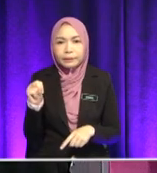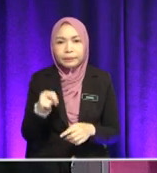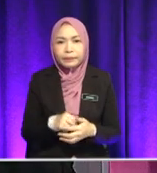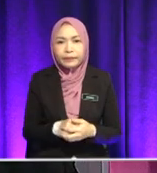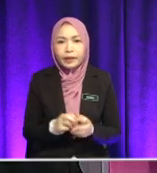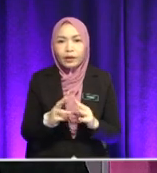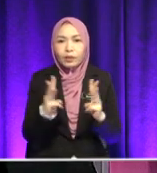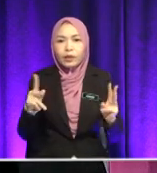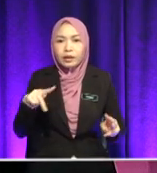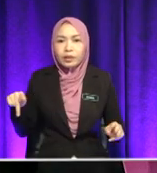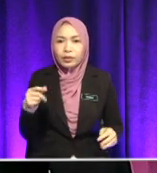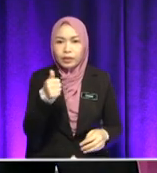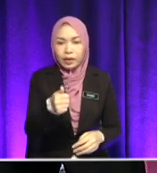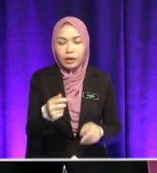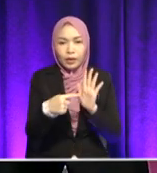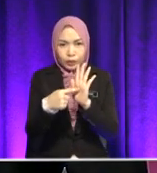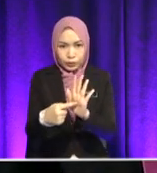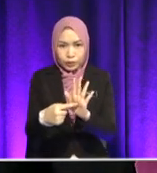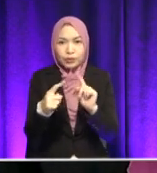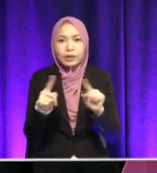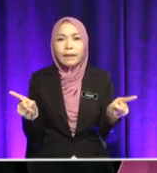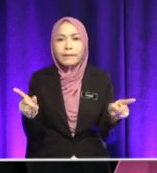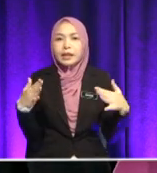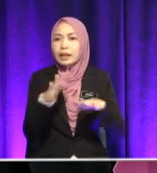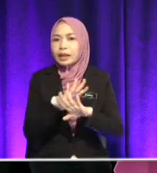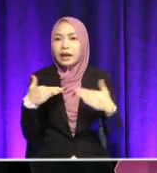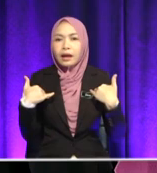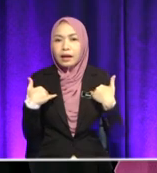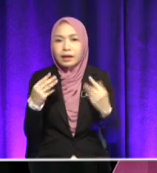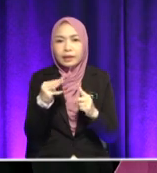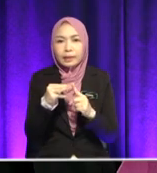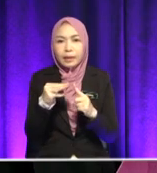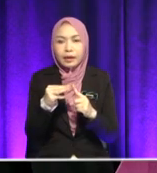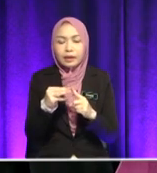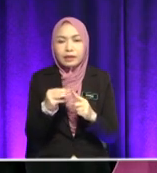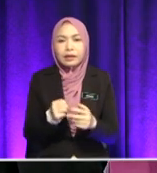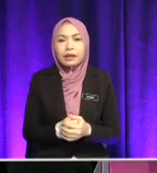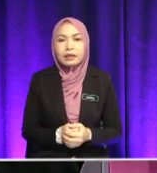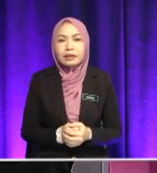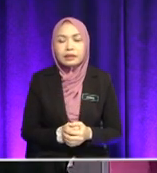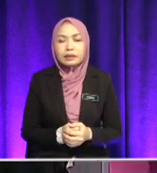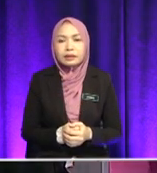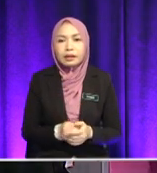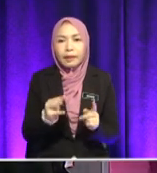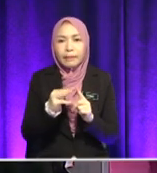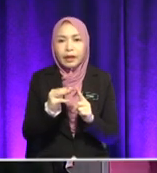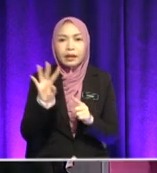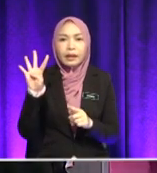awak tunjuk tidak ada markah Oke markah 4 tadi markas